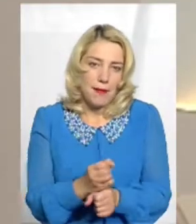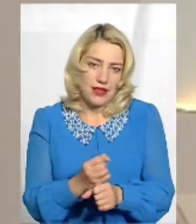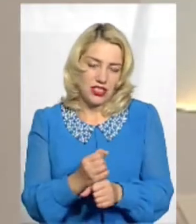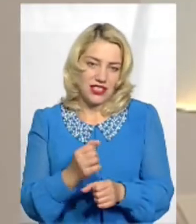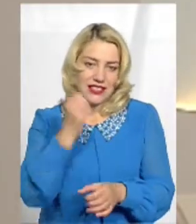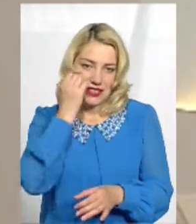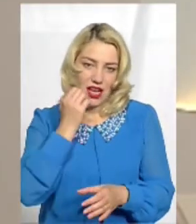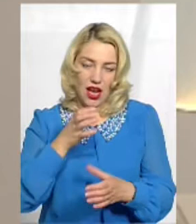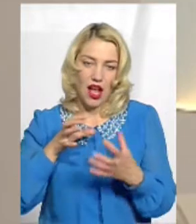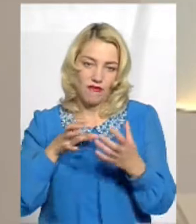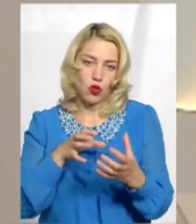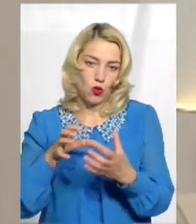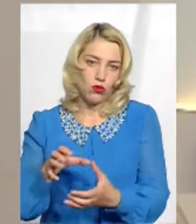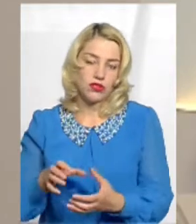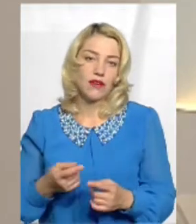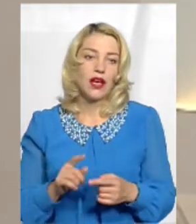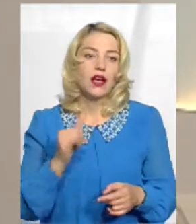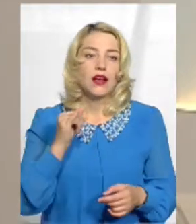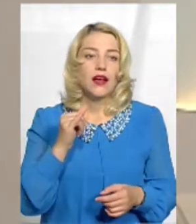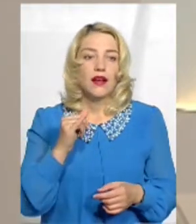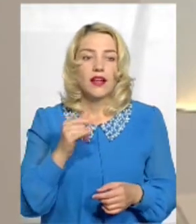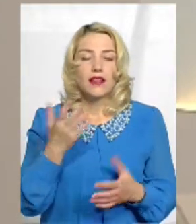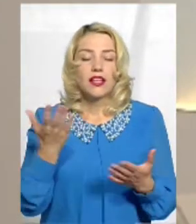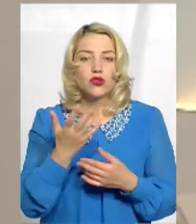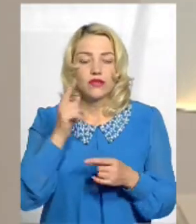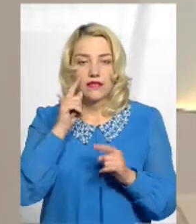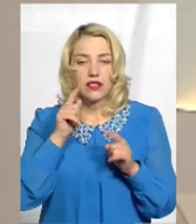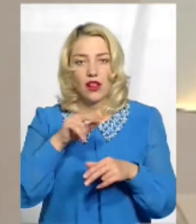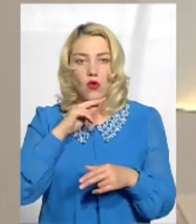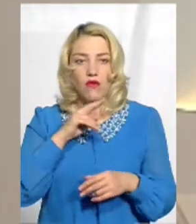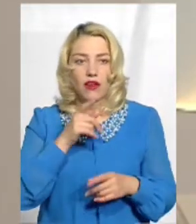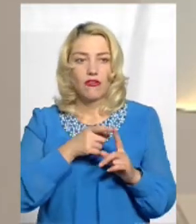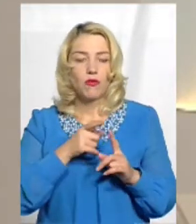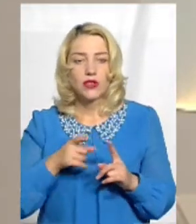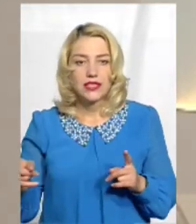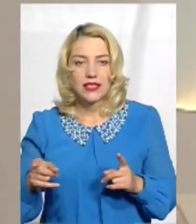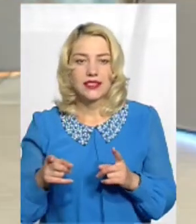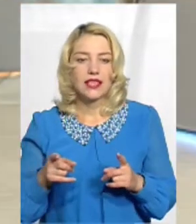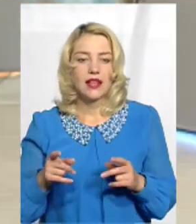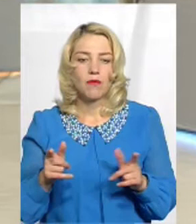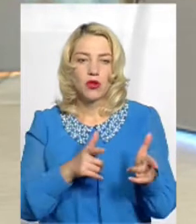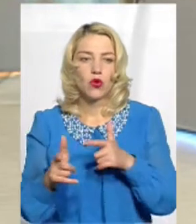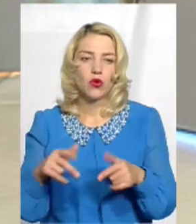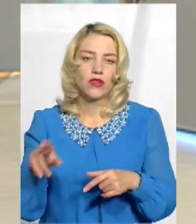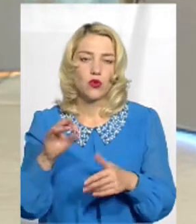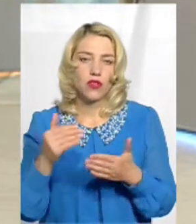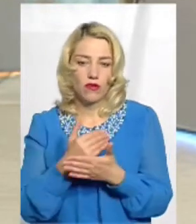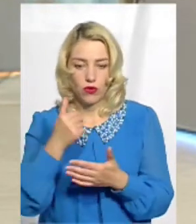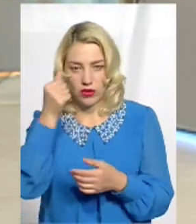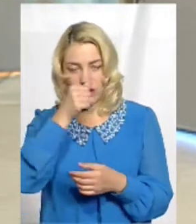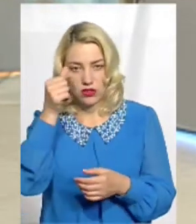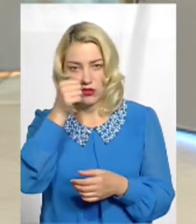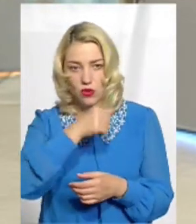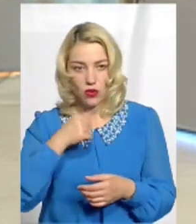На що найбільше ви звертаєте увагу в процесі підготовки до нового навчального року? Не те, щоб створити дітям